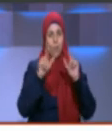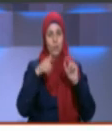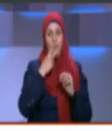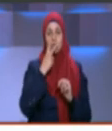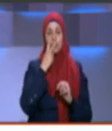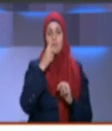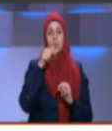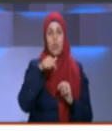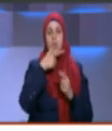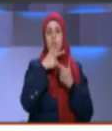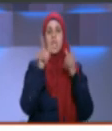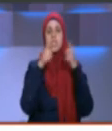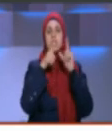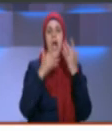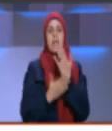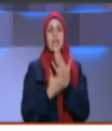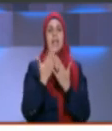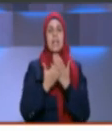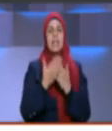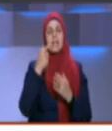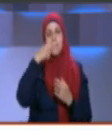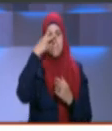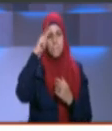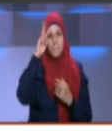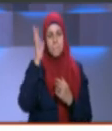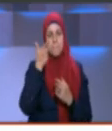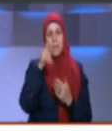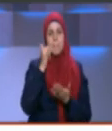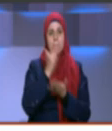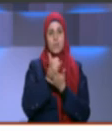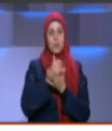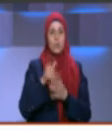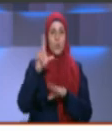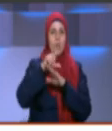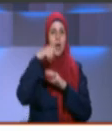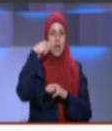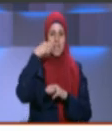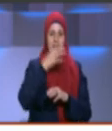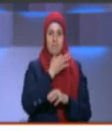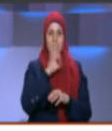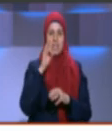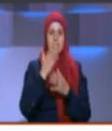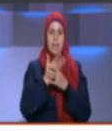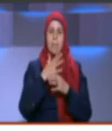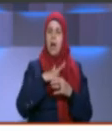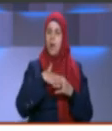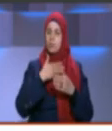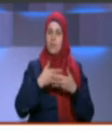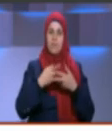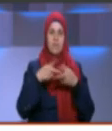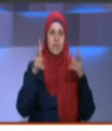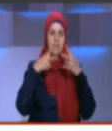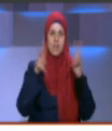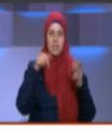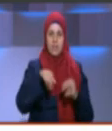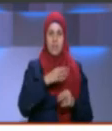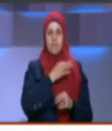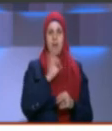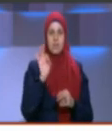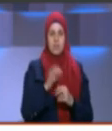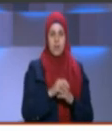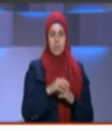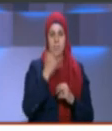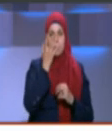يعني تصريحات جديدة من إدوارد فيليب من الممكن أن تؤدي إلى رفع العزل العام في فرنسا. مساء